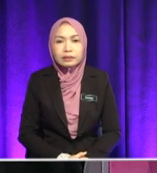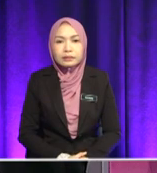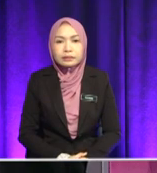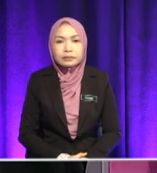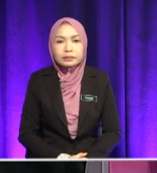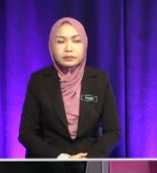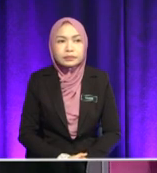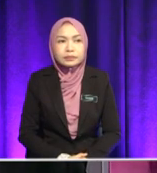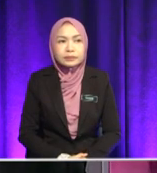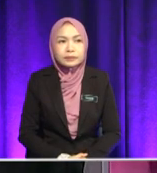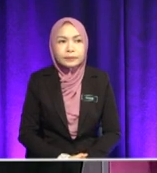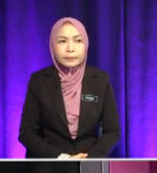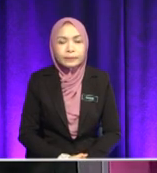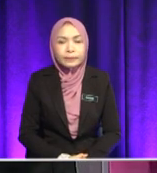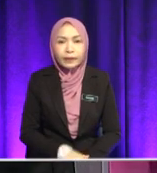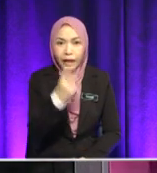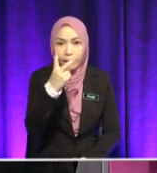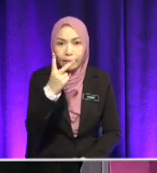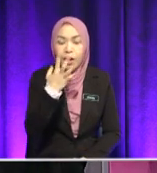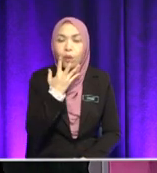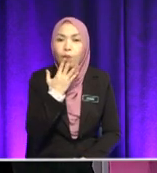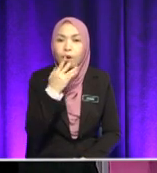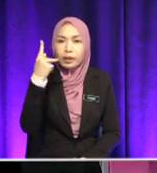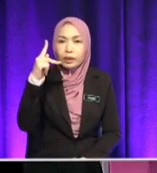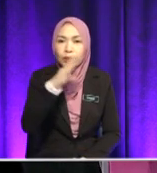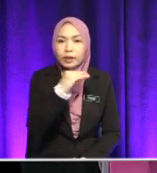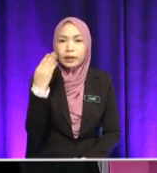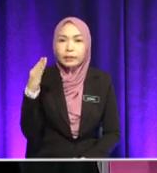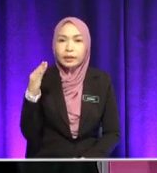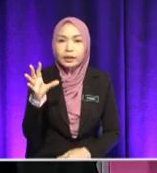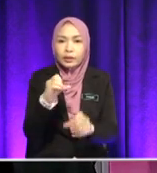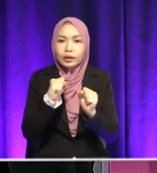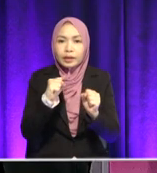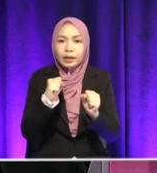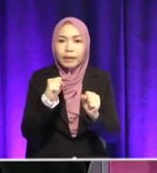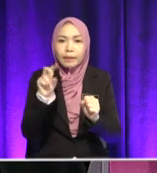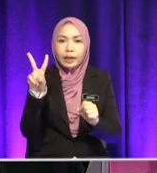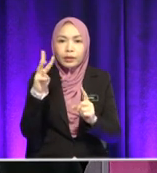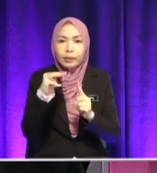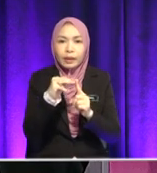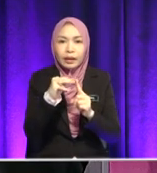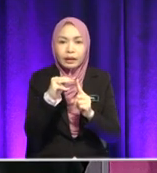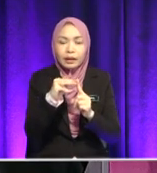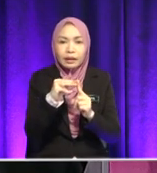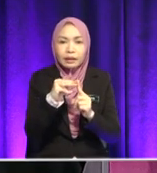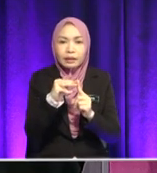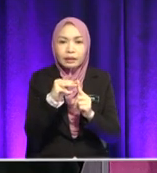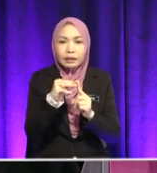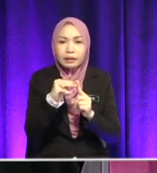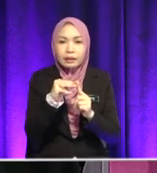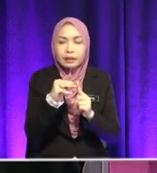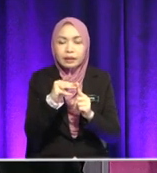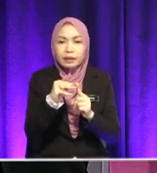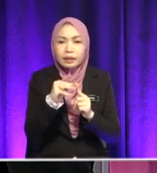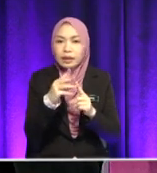yang penting nampak kuning nampak biru dapat dua markas Yang pertama baik oke selesai itu pergi